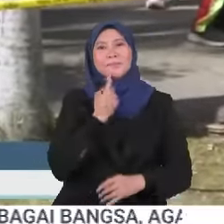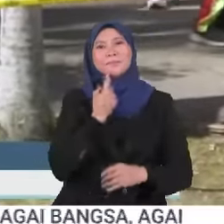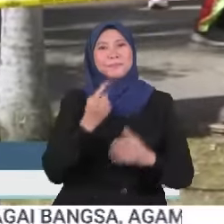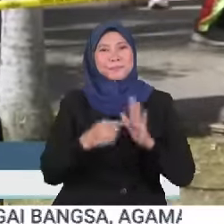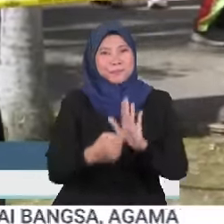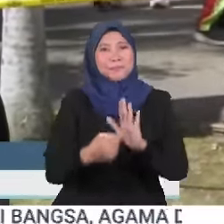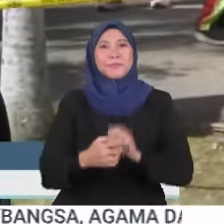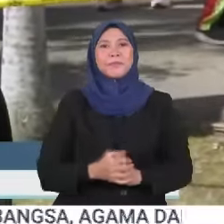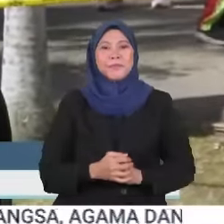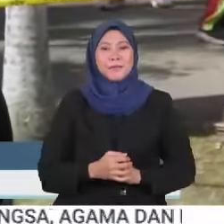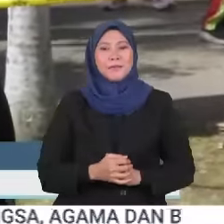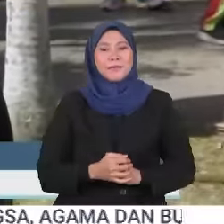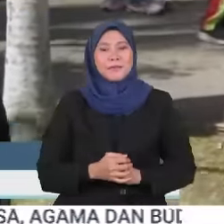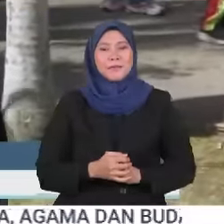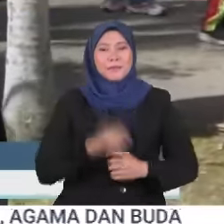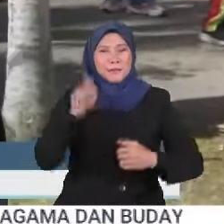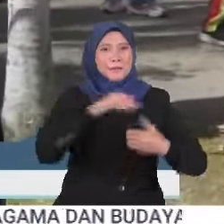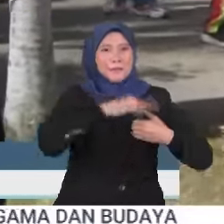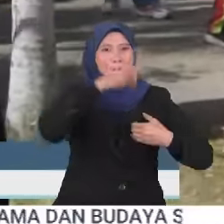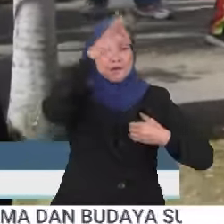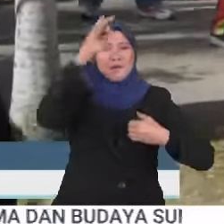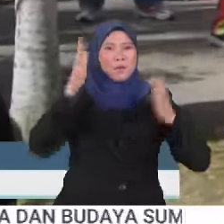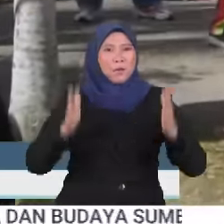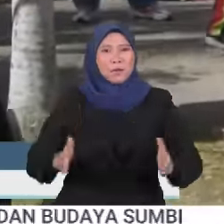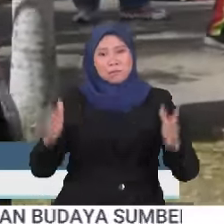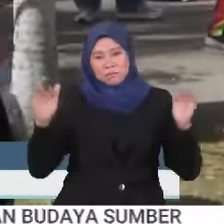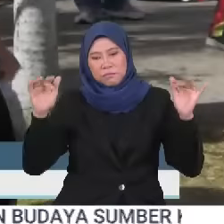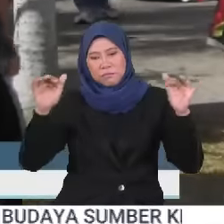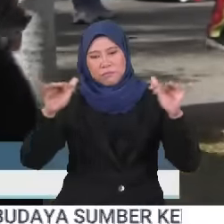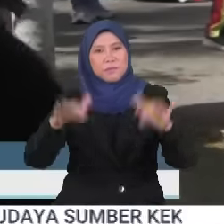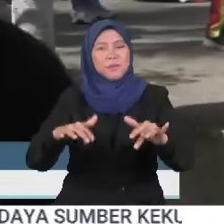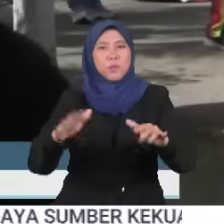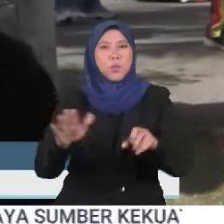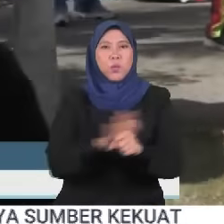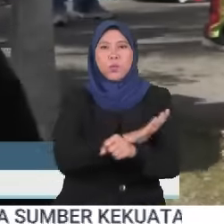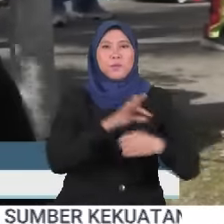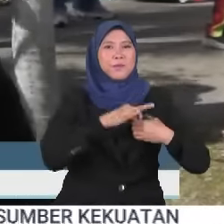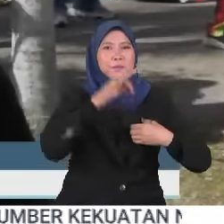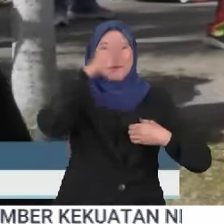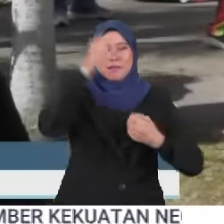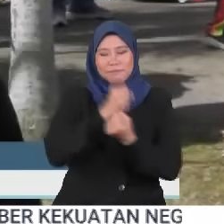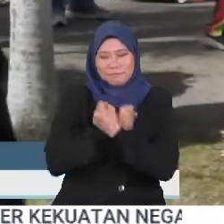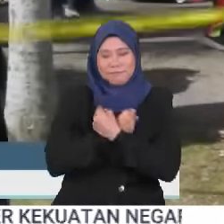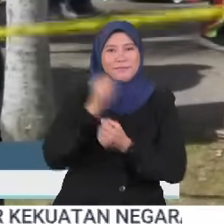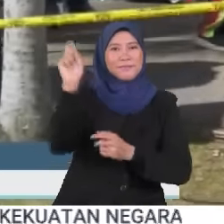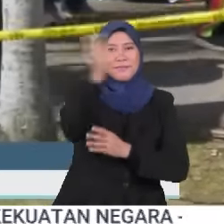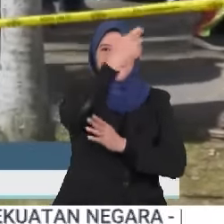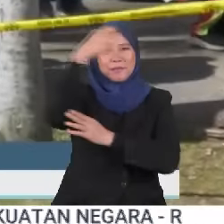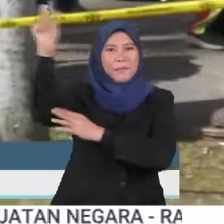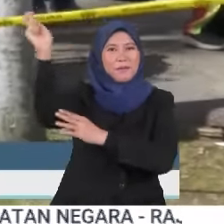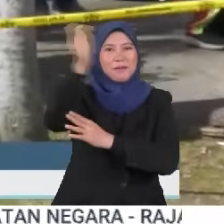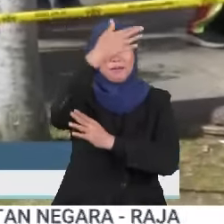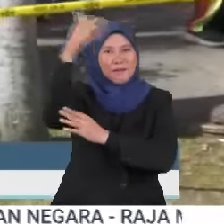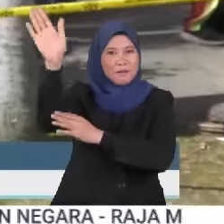bersemangat semua eee orang awam datang dengan sangat penuh semangat patriotik mereka mengibarkan bendera dengan